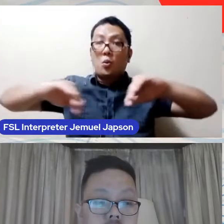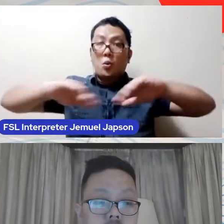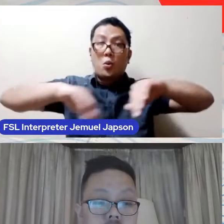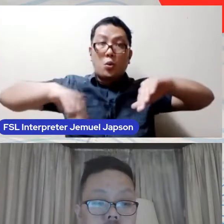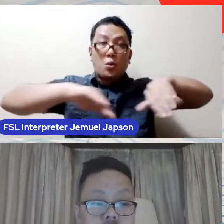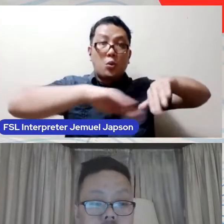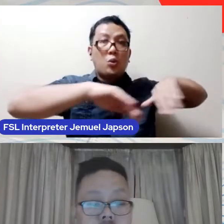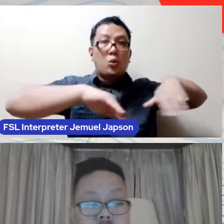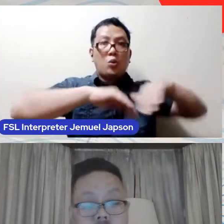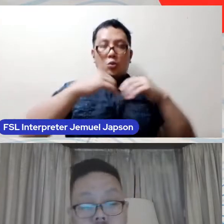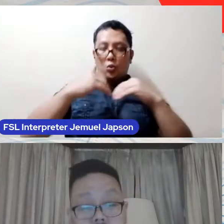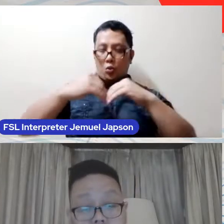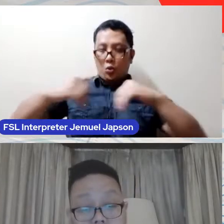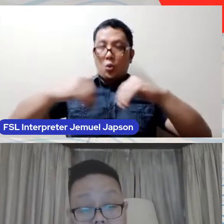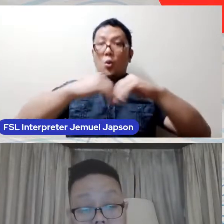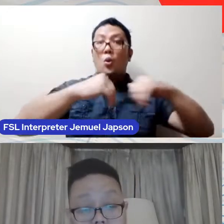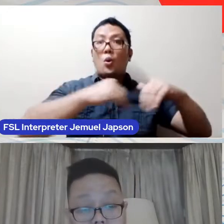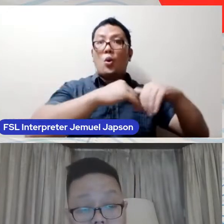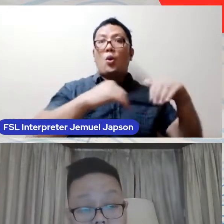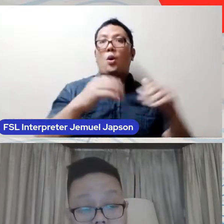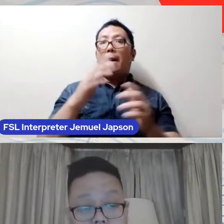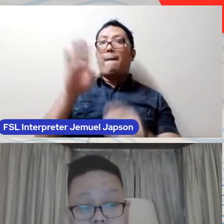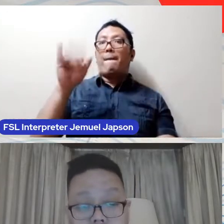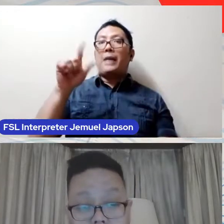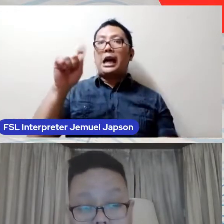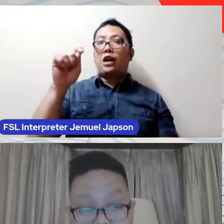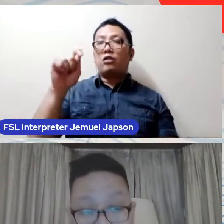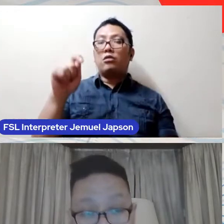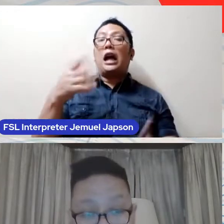ganyang sistema. So pagkatapos mag-sort,